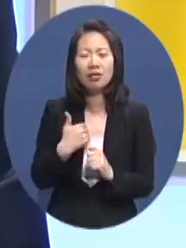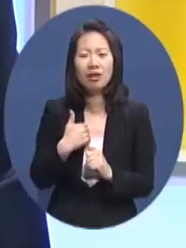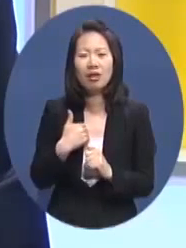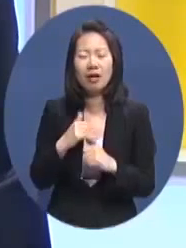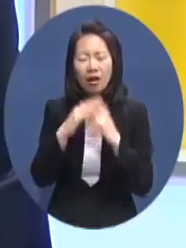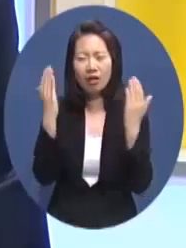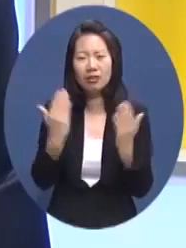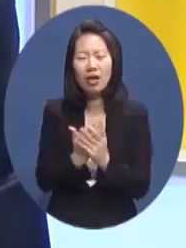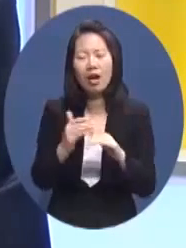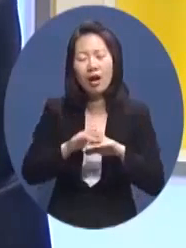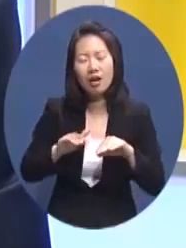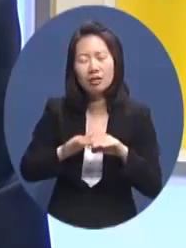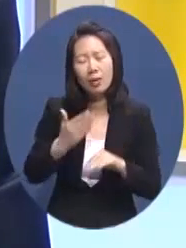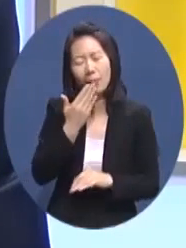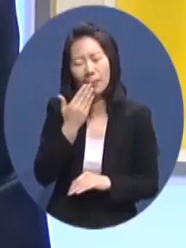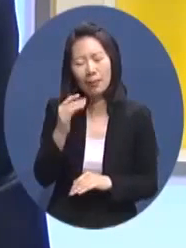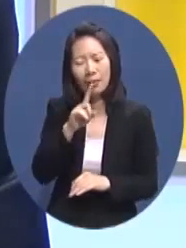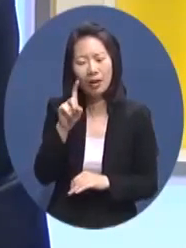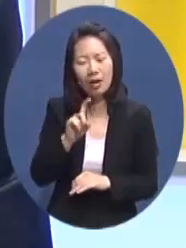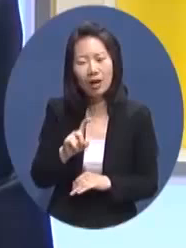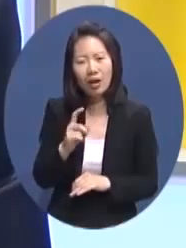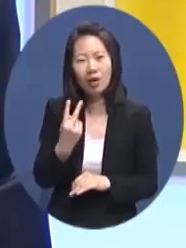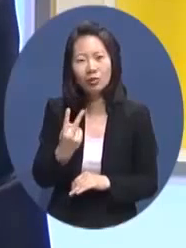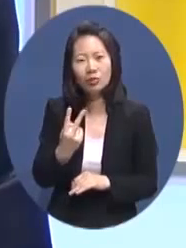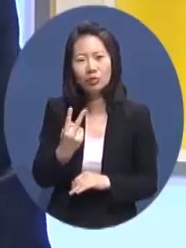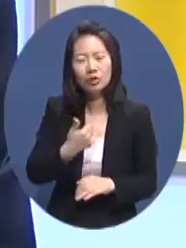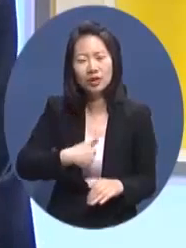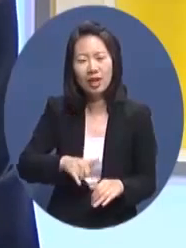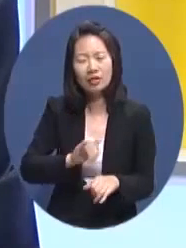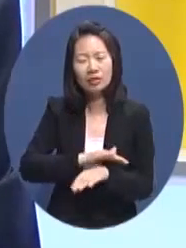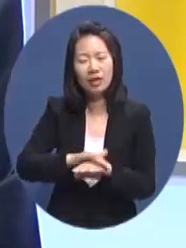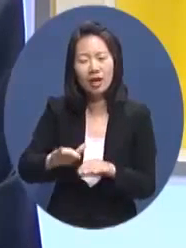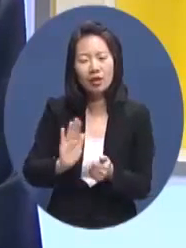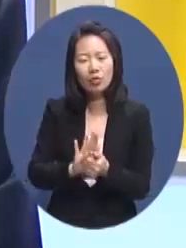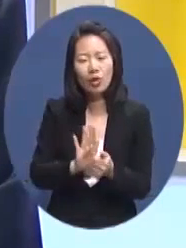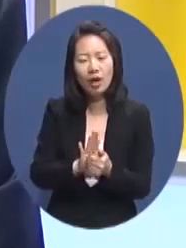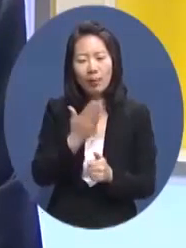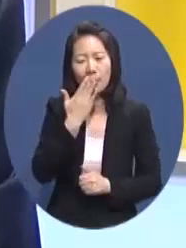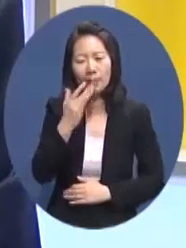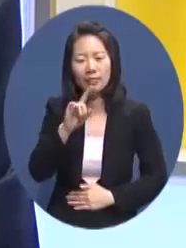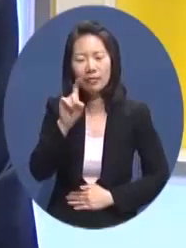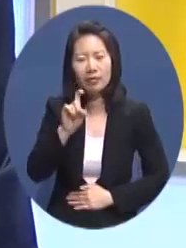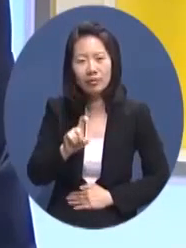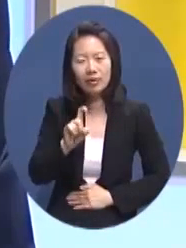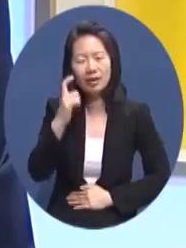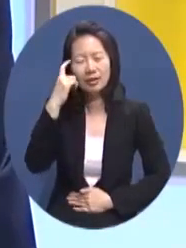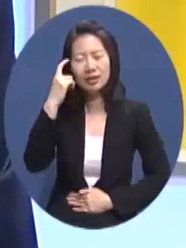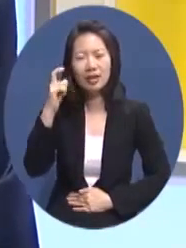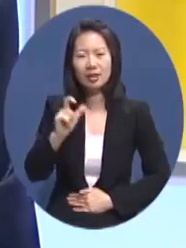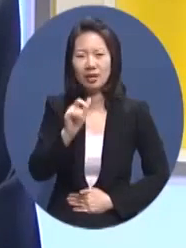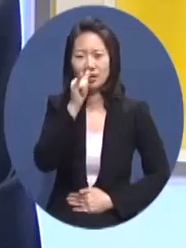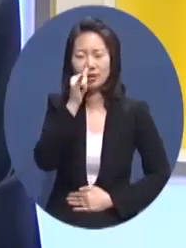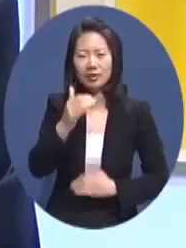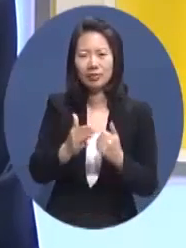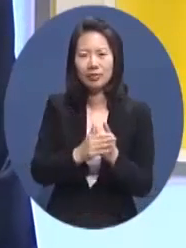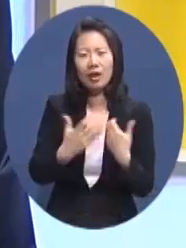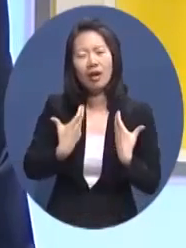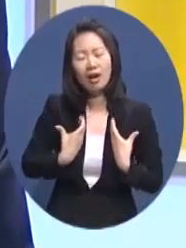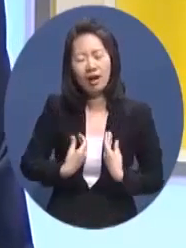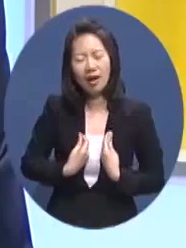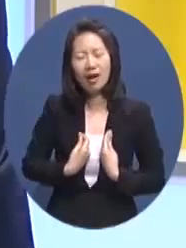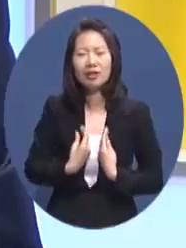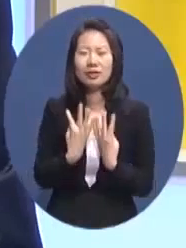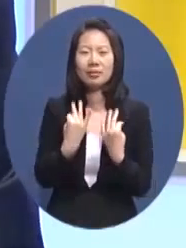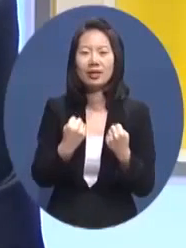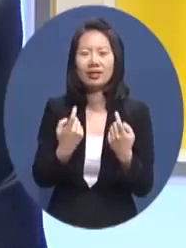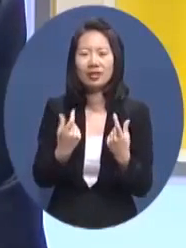이거를 다 해결할 수 있을까? 이 두 친구 내가 잘 도와줄 수 있을까라는 생각이 많으시고 그것 때문에 좌절이 많으신 것